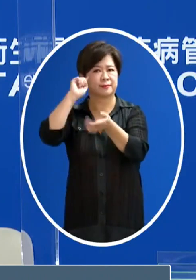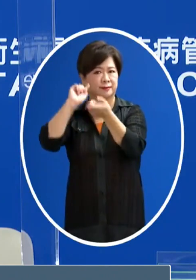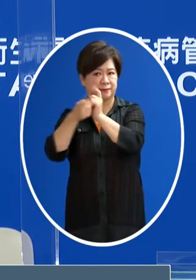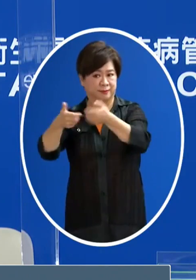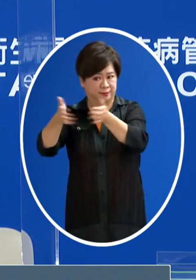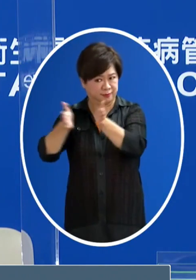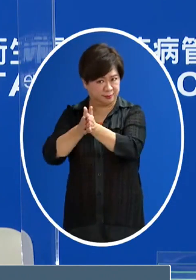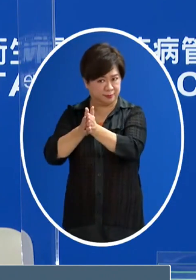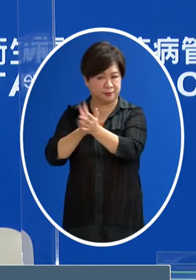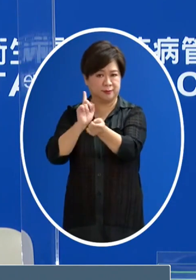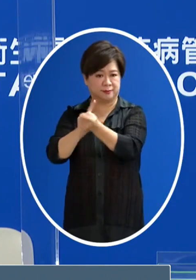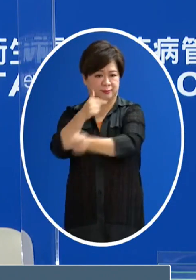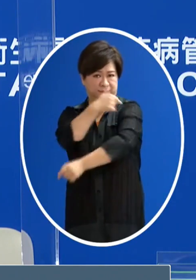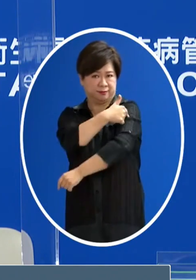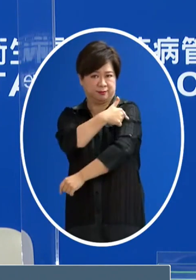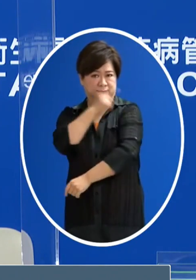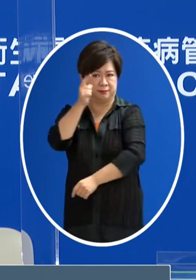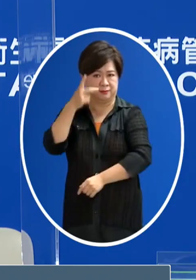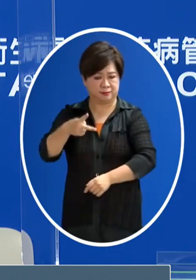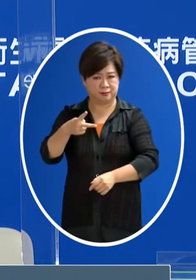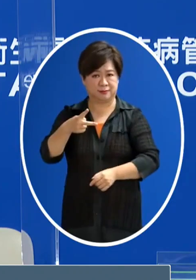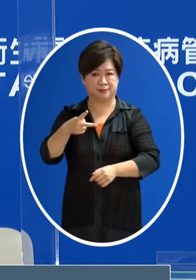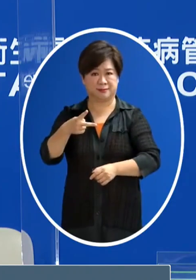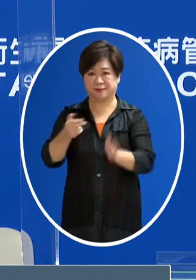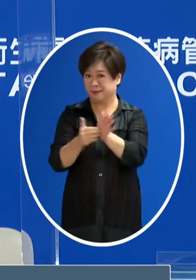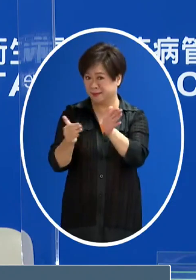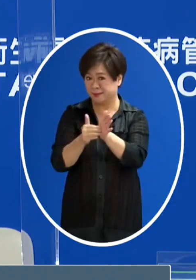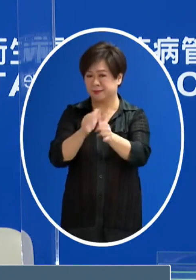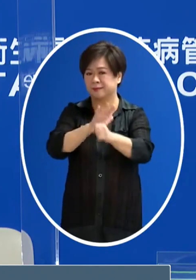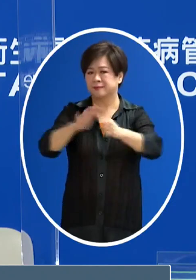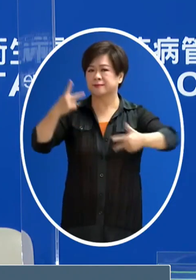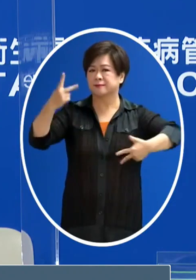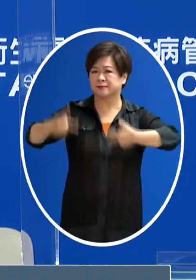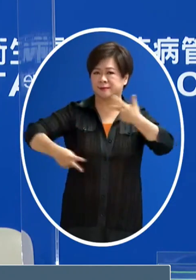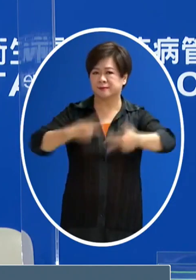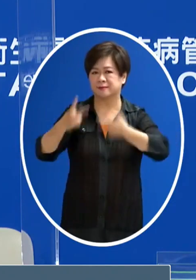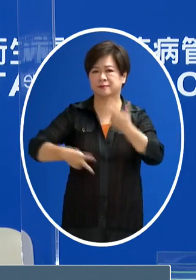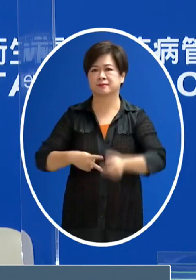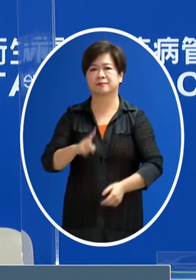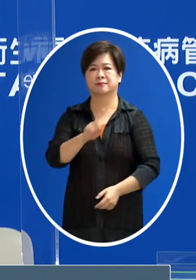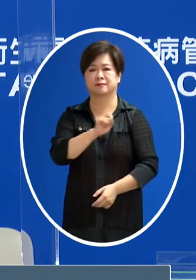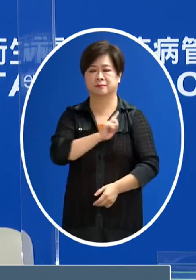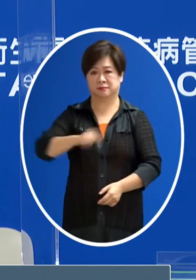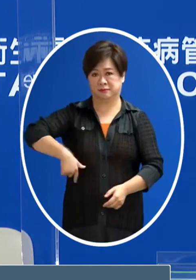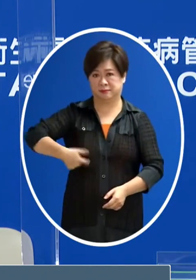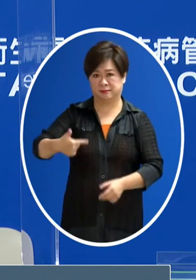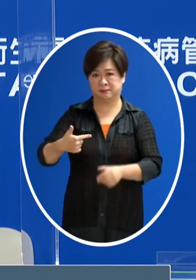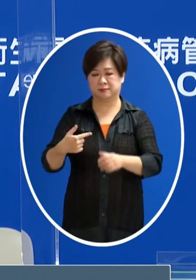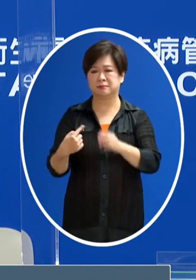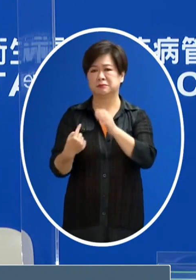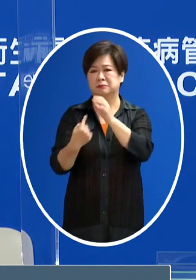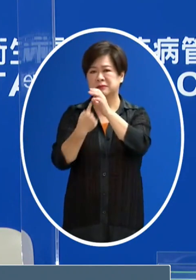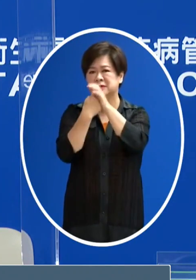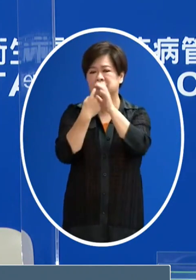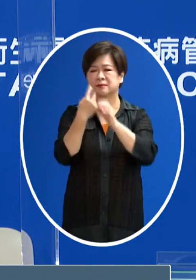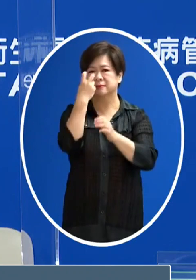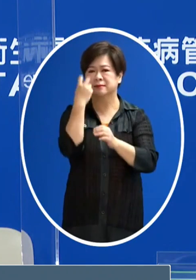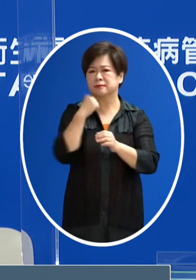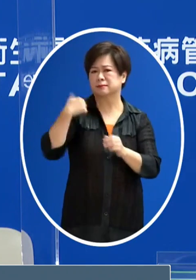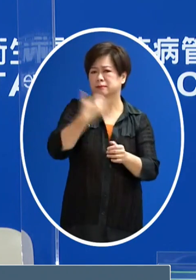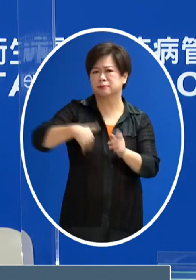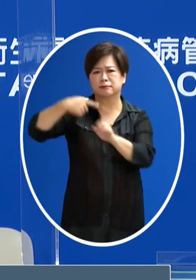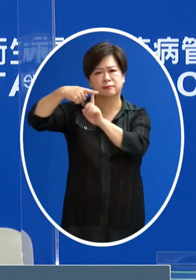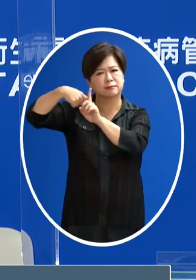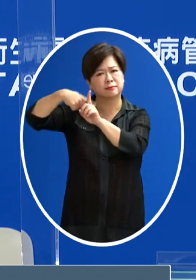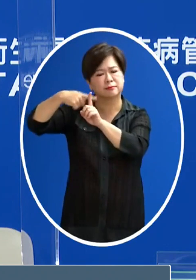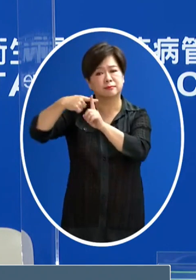个施打2剂满2周之后，要自费采验抗体的部分，包括